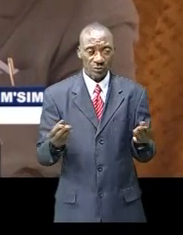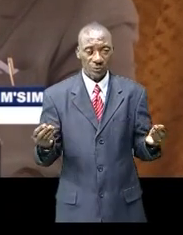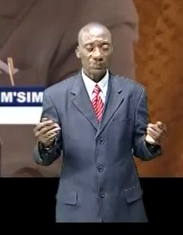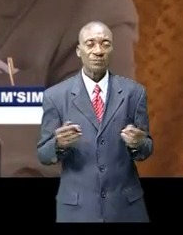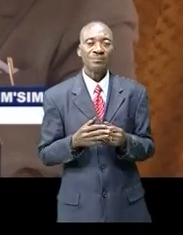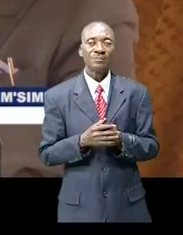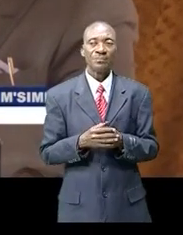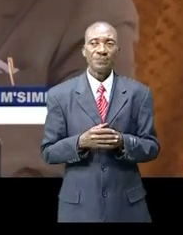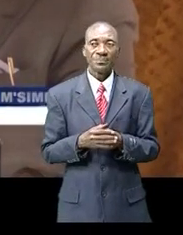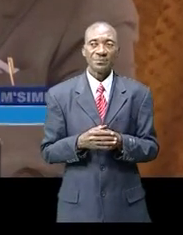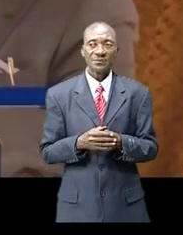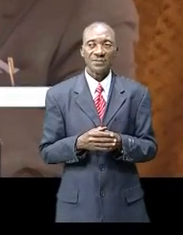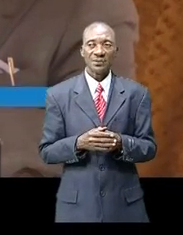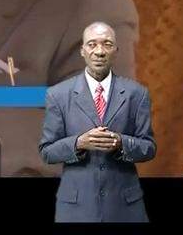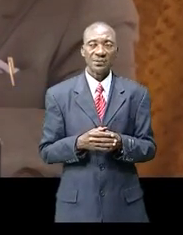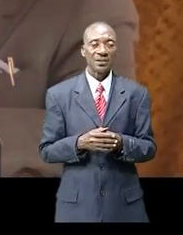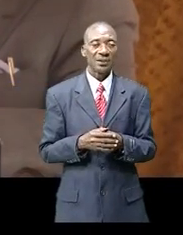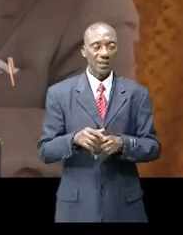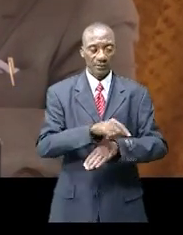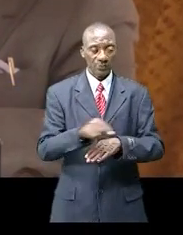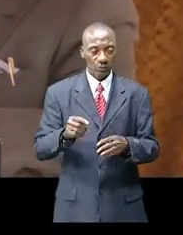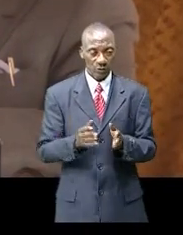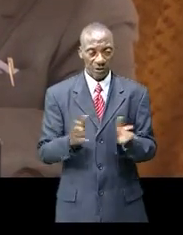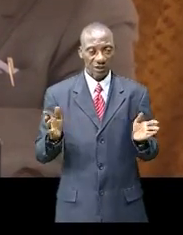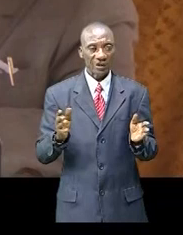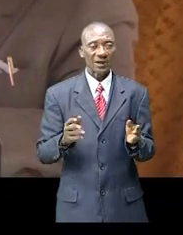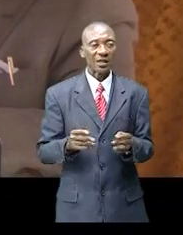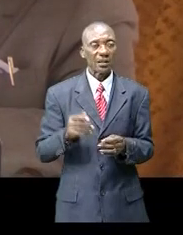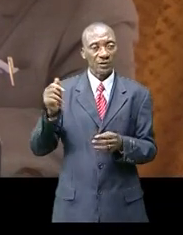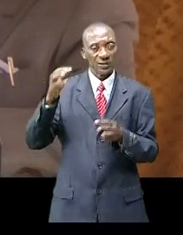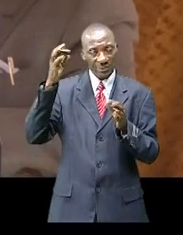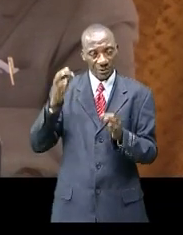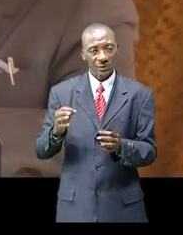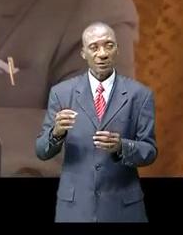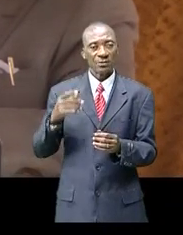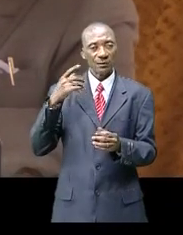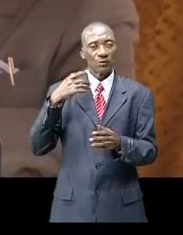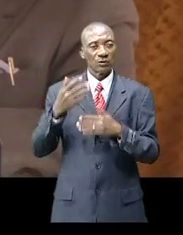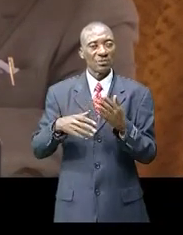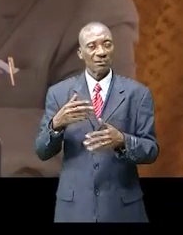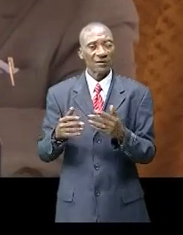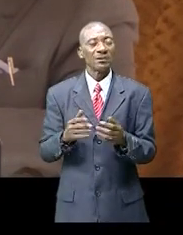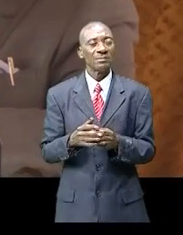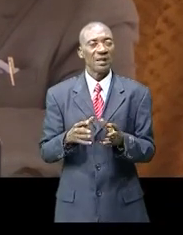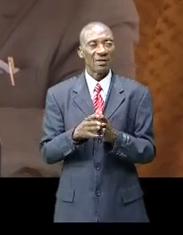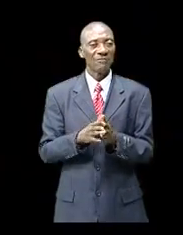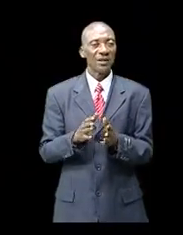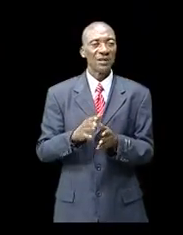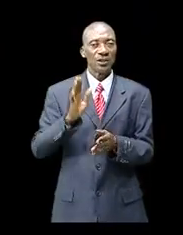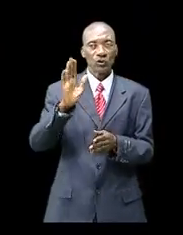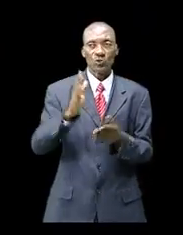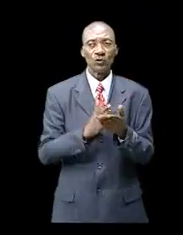générale s'engage à exécuter intégralement pour sa part la tranche des obligations qui lui incombent dans les...